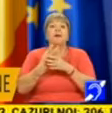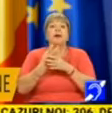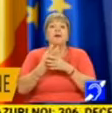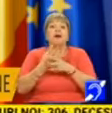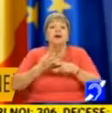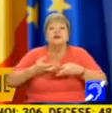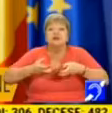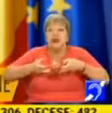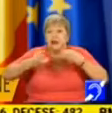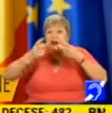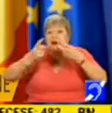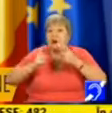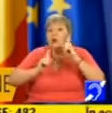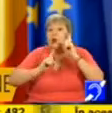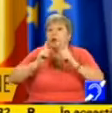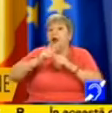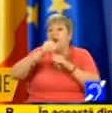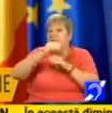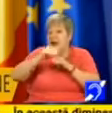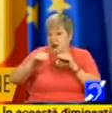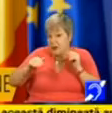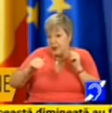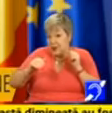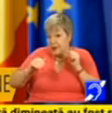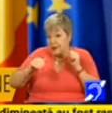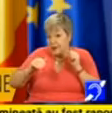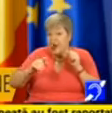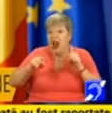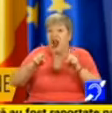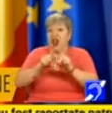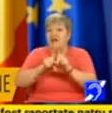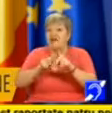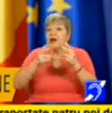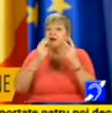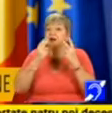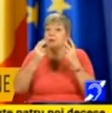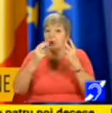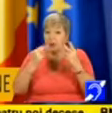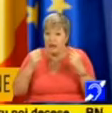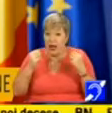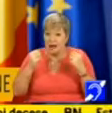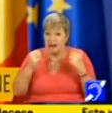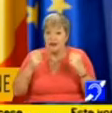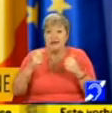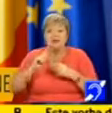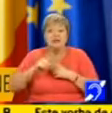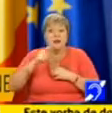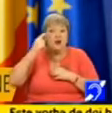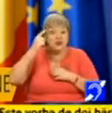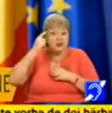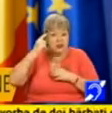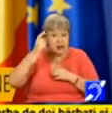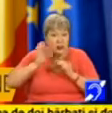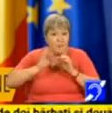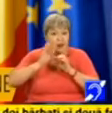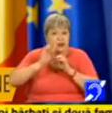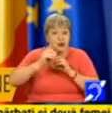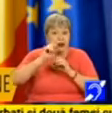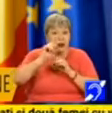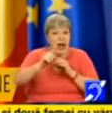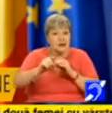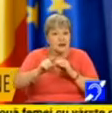implementăm măsuri de relaxare. Este la fel de important de știut că aceste măsuri vor fi